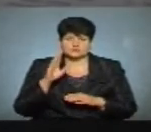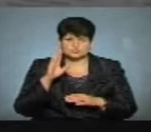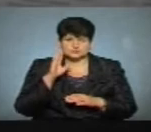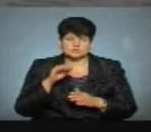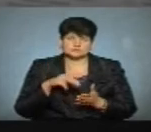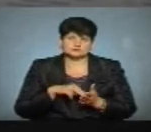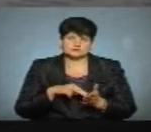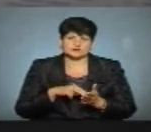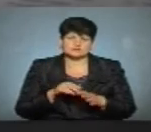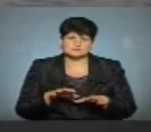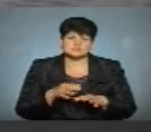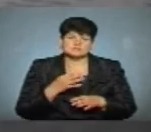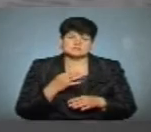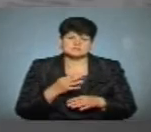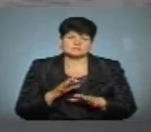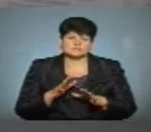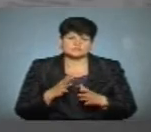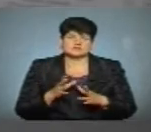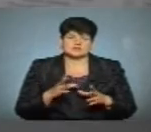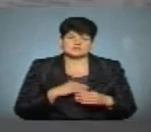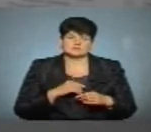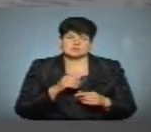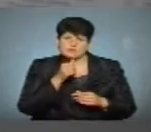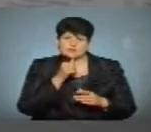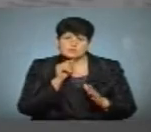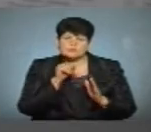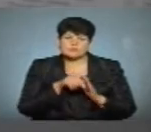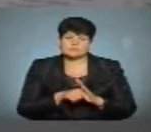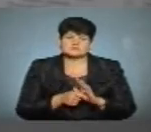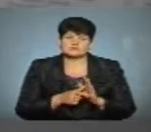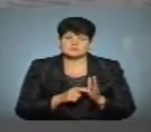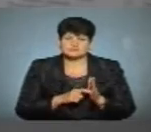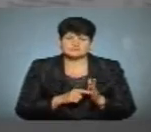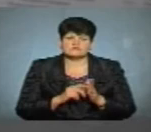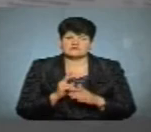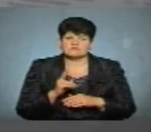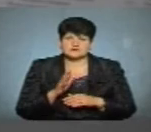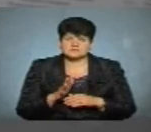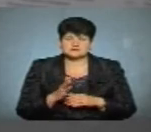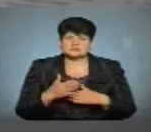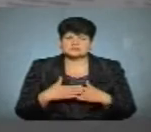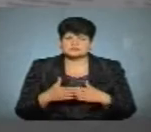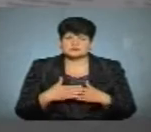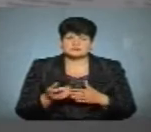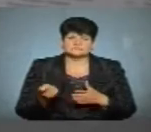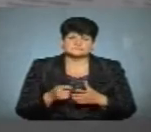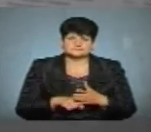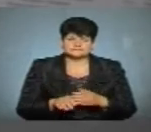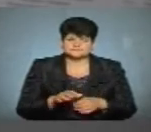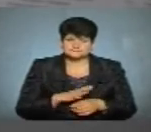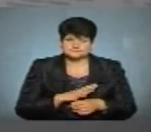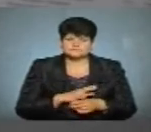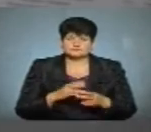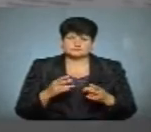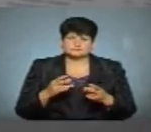той, який повідомив про подію. Разом вони спробували потрапити до приміщення, але до квартири, але так як двері помешкання були зачинені,